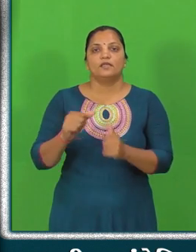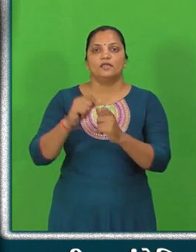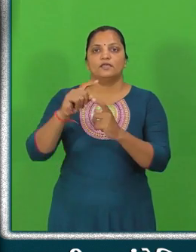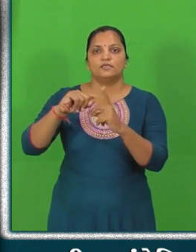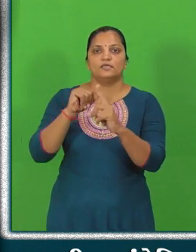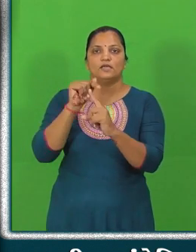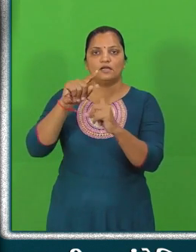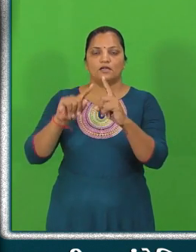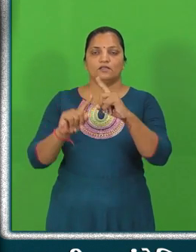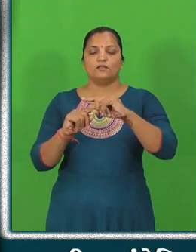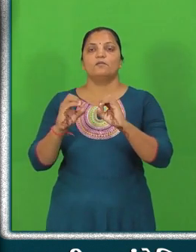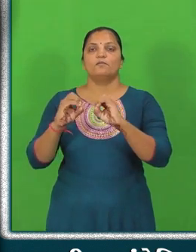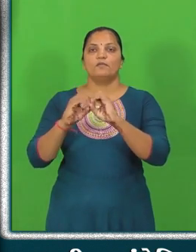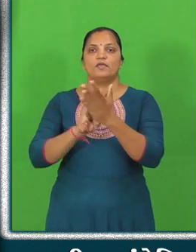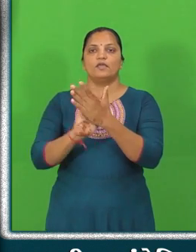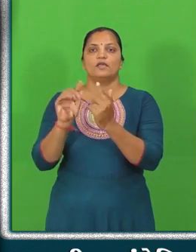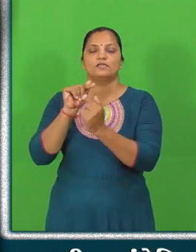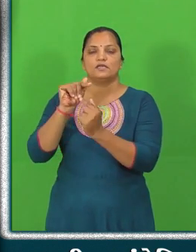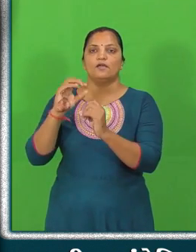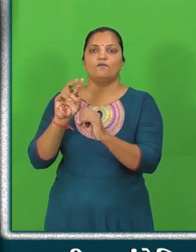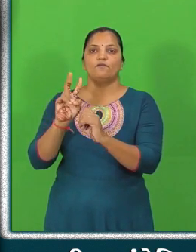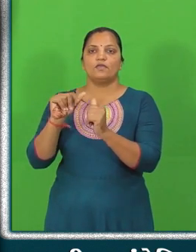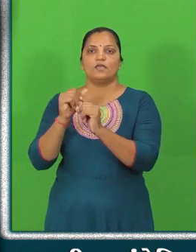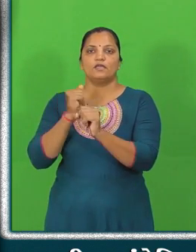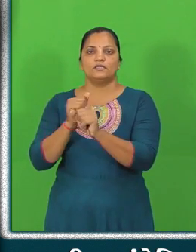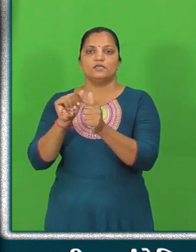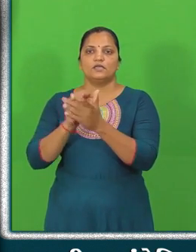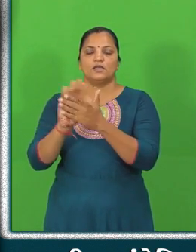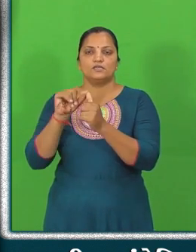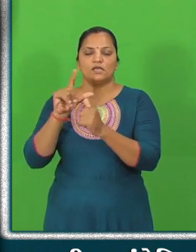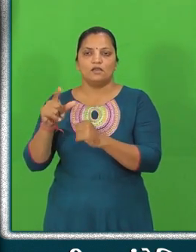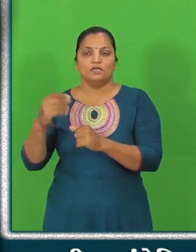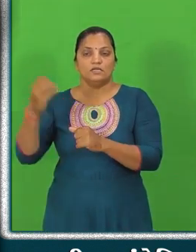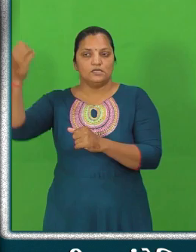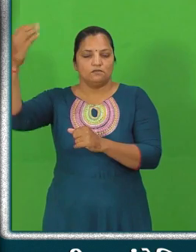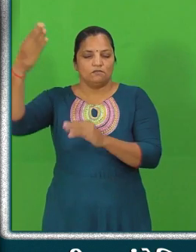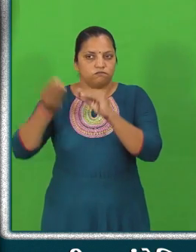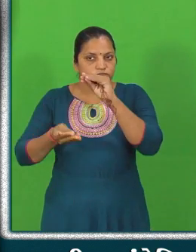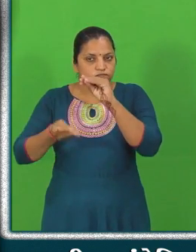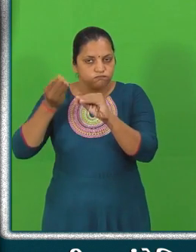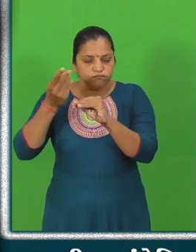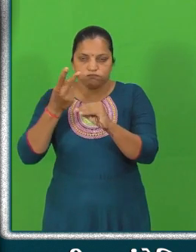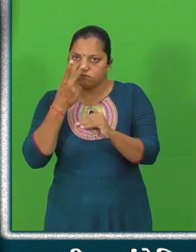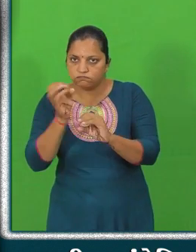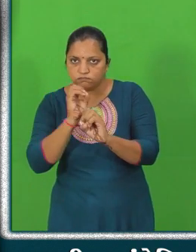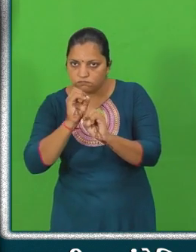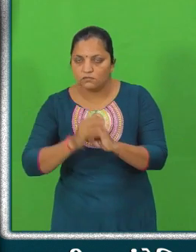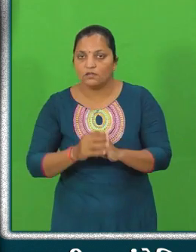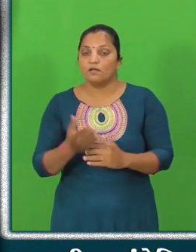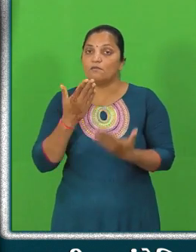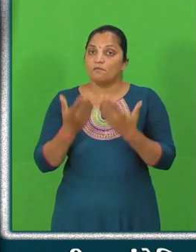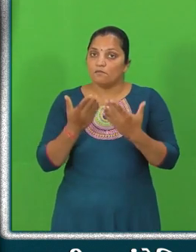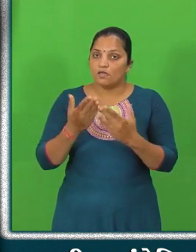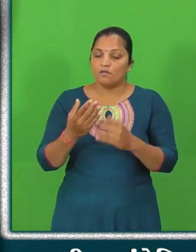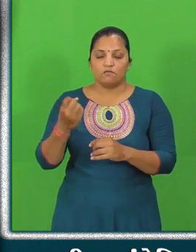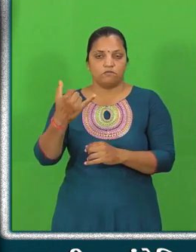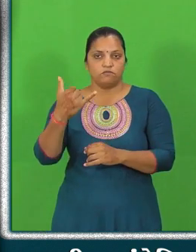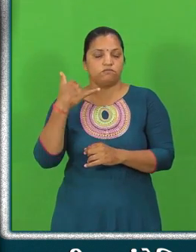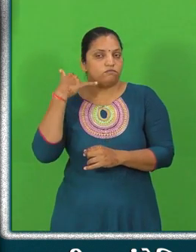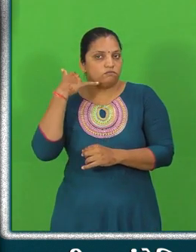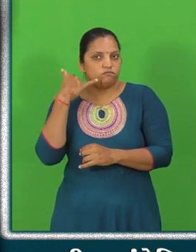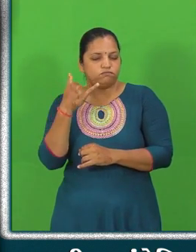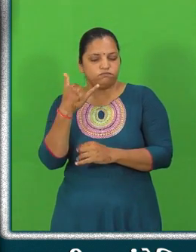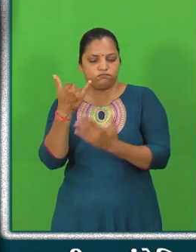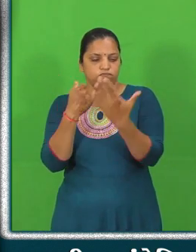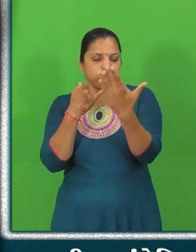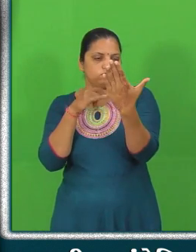प्रदीप भाई वाघेला केम तमने नहीं देखायु लगत, कदाच तमे बहु लाइट में हशो, बहु एक्सपोजर में हशो एटला माटे कदाच तमारा मोबाइल नो स्क्रीन तमने